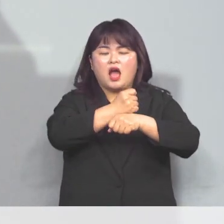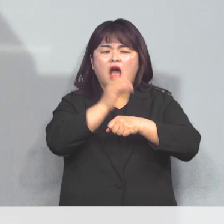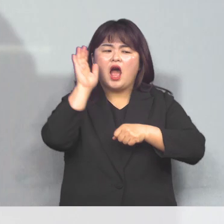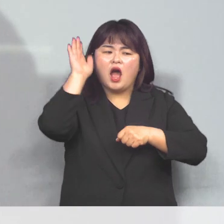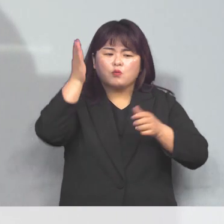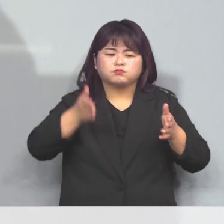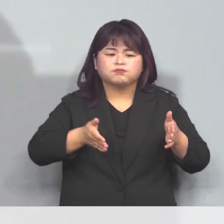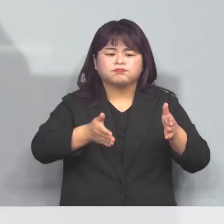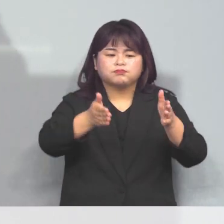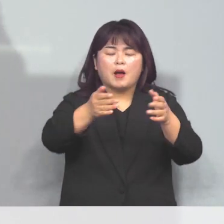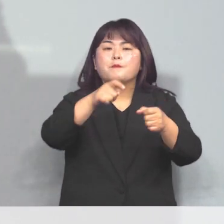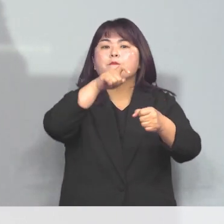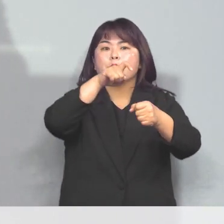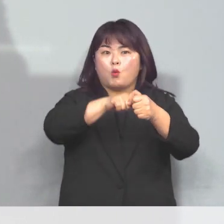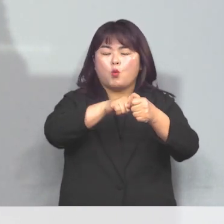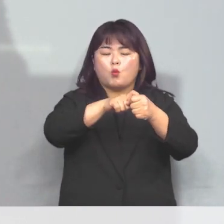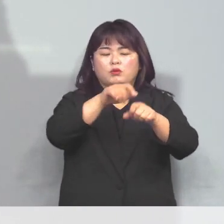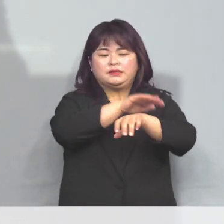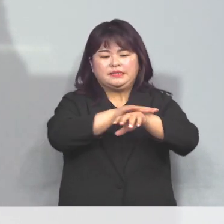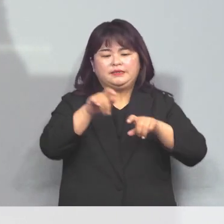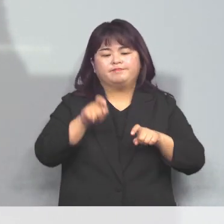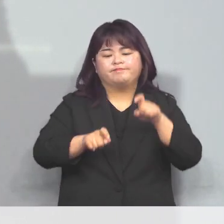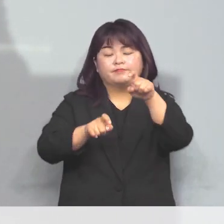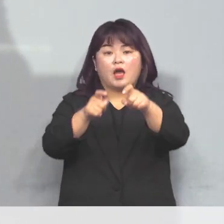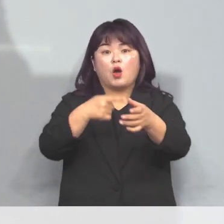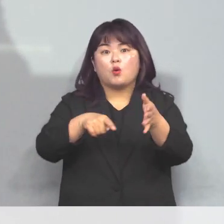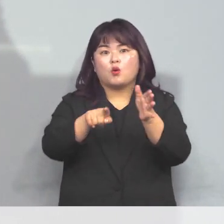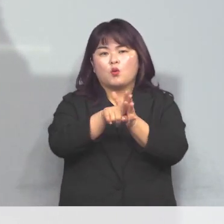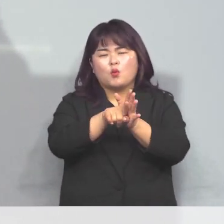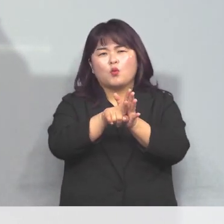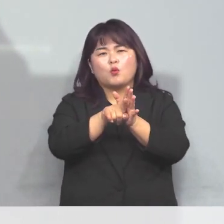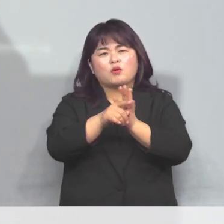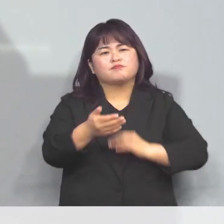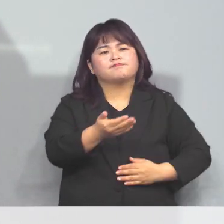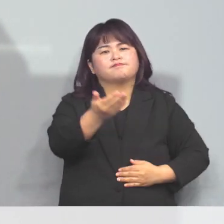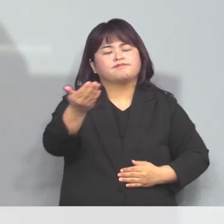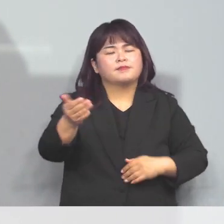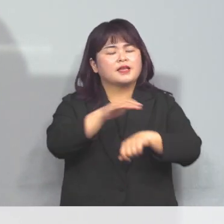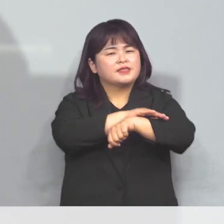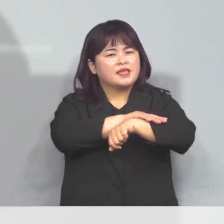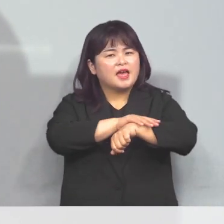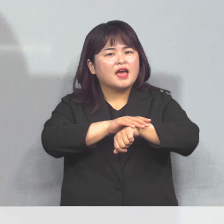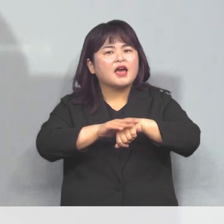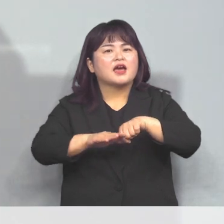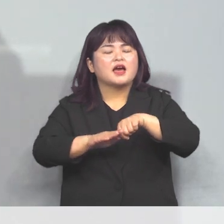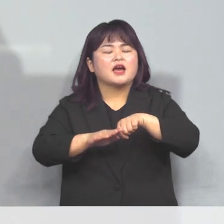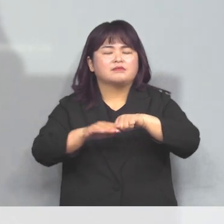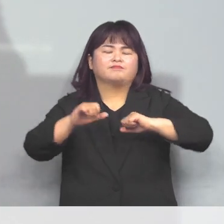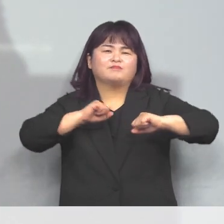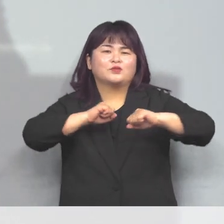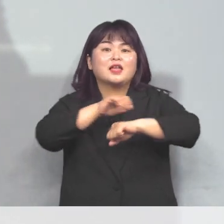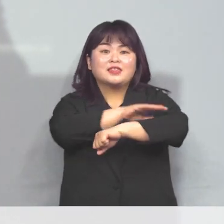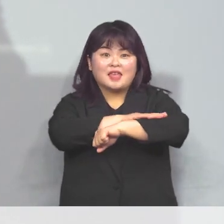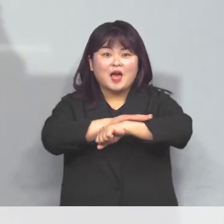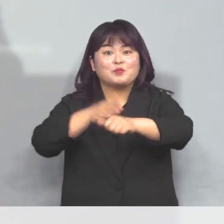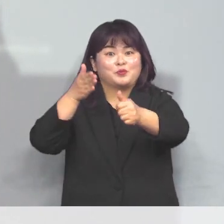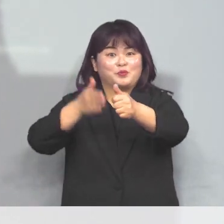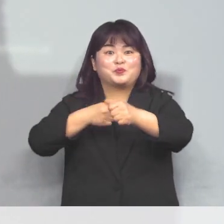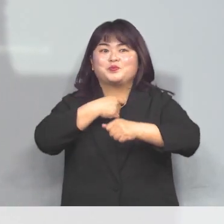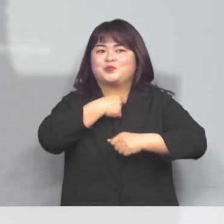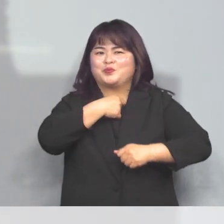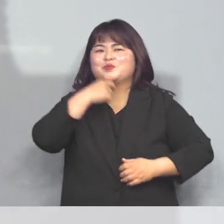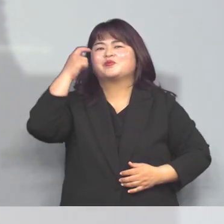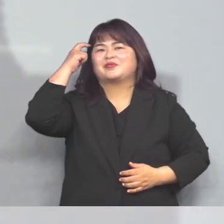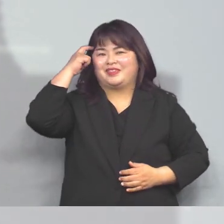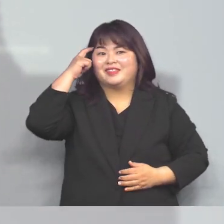우리가 지향하는 그 목표를 실현하기 위해서 여러분들께서 더 활동을 잘